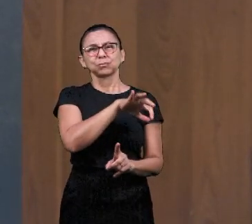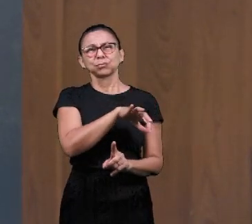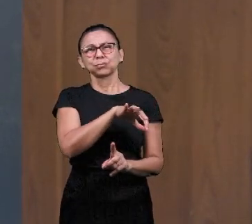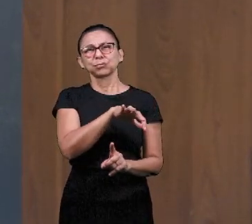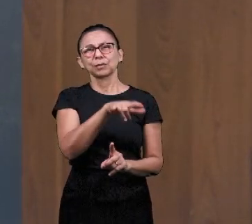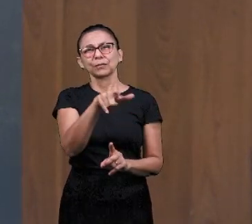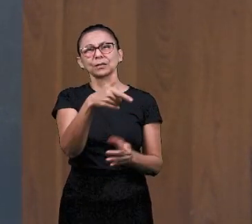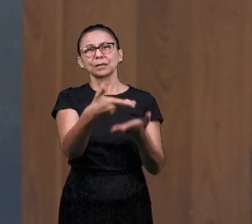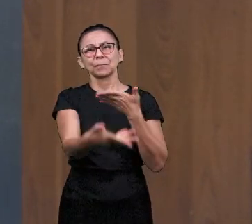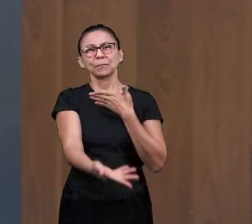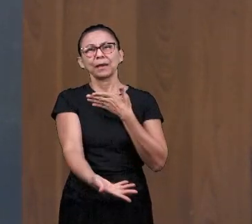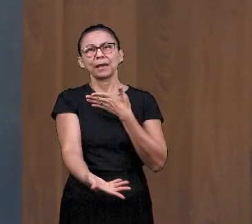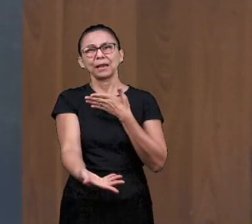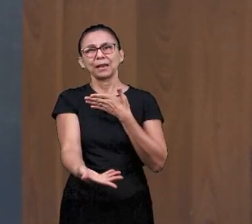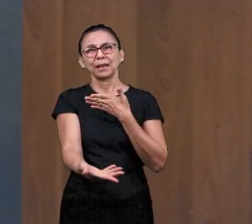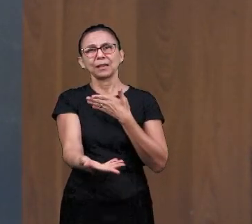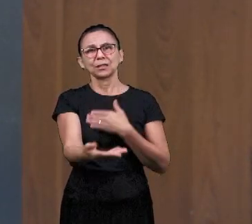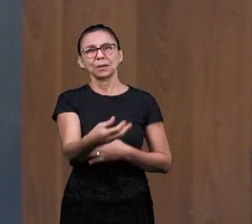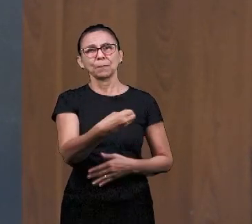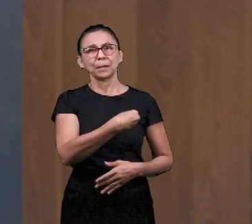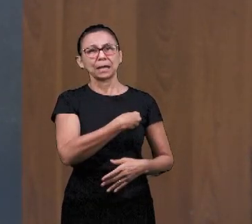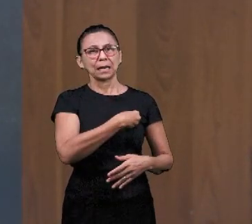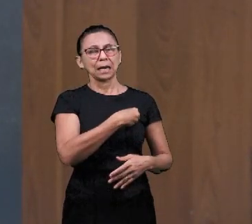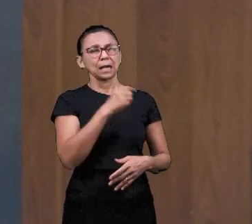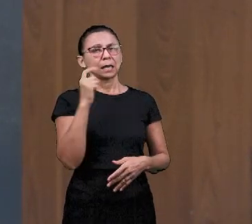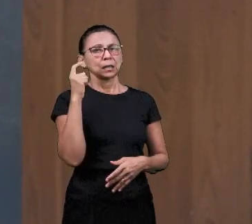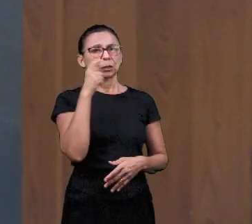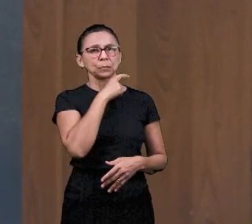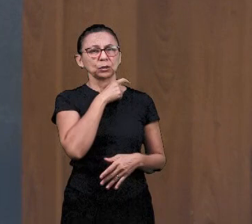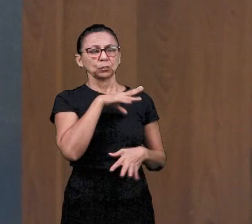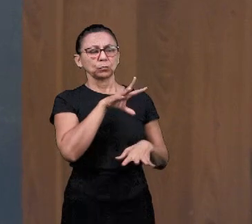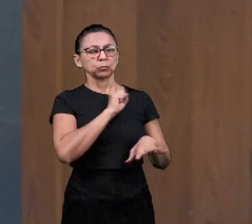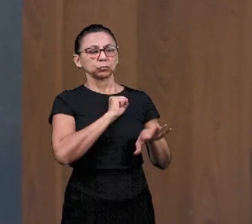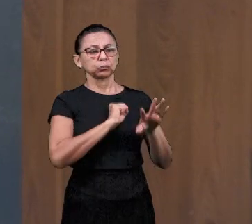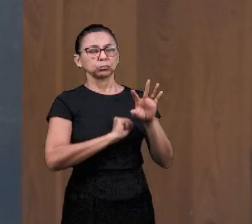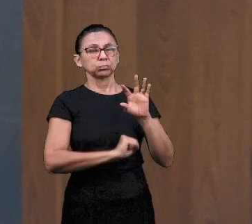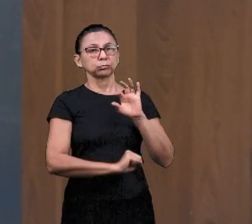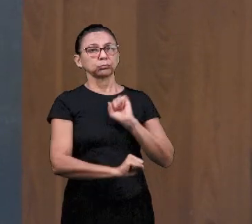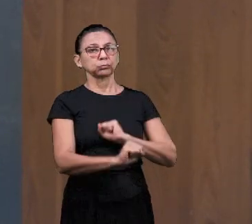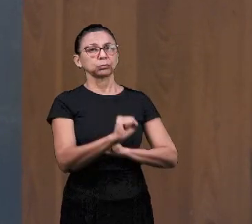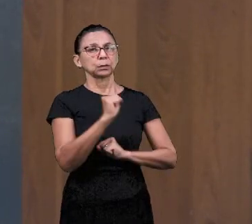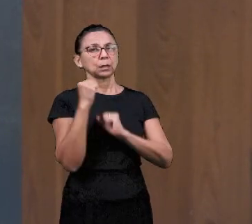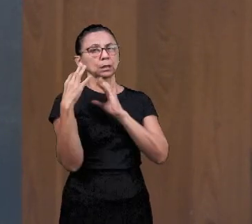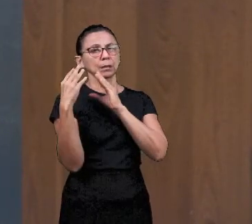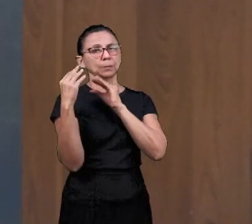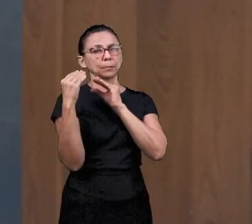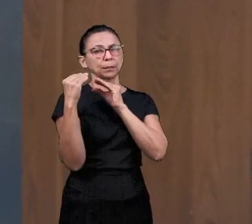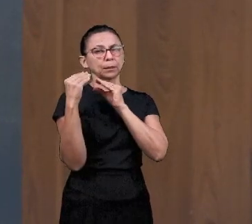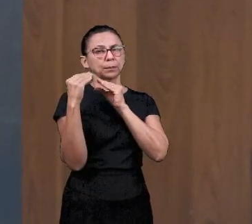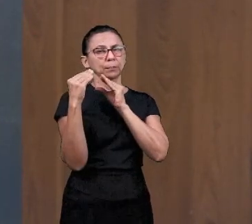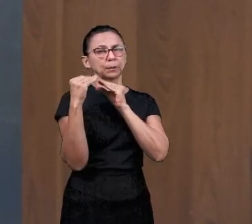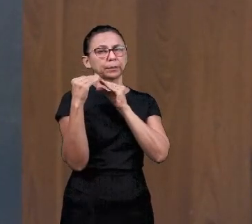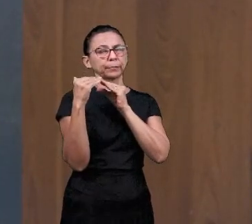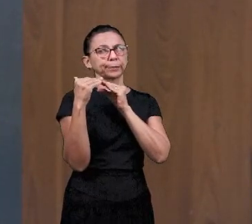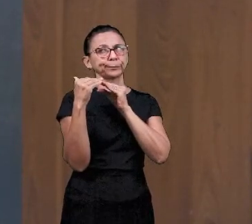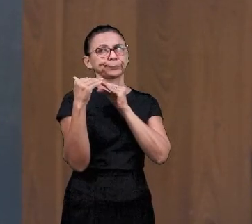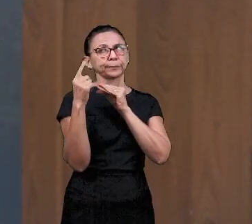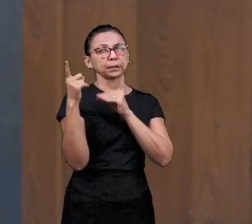le mensonge, l'oppression des conversations qui ne plaisent pas à Dieu entrent dans leur